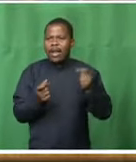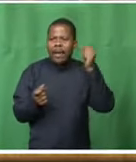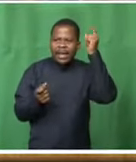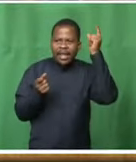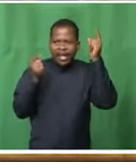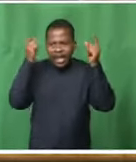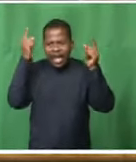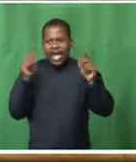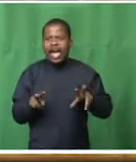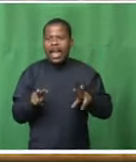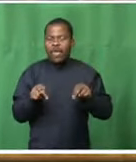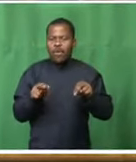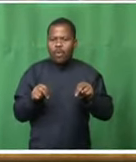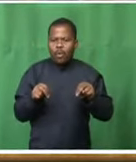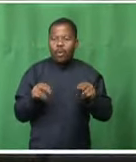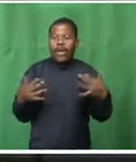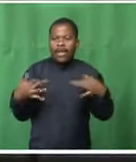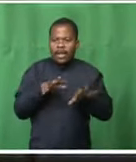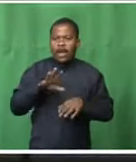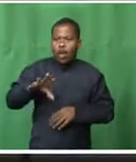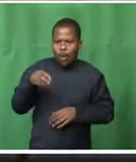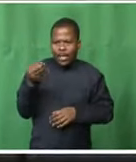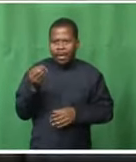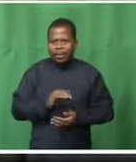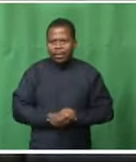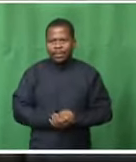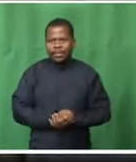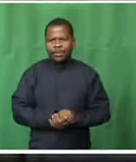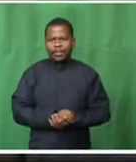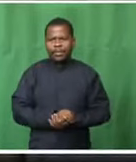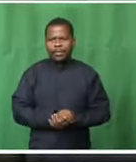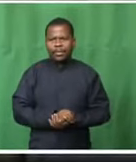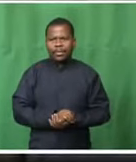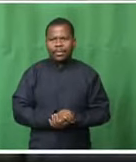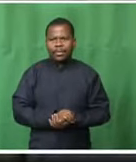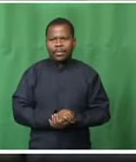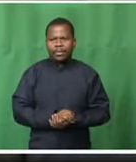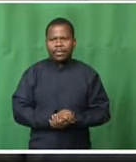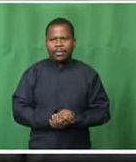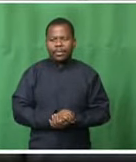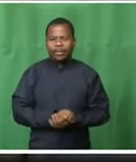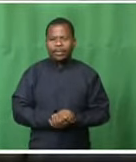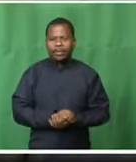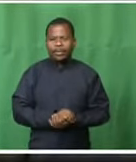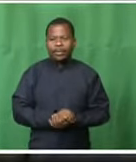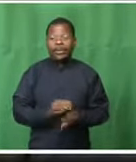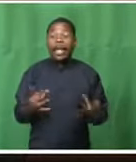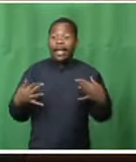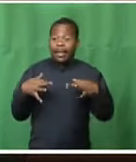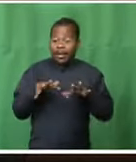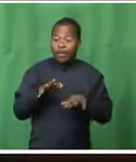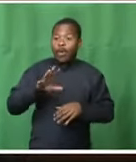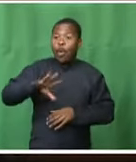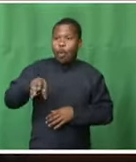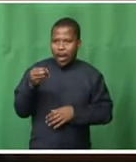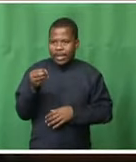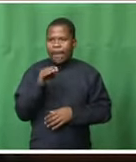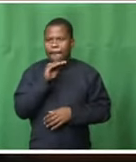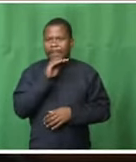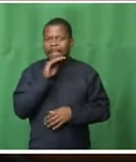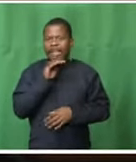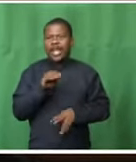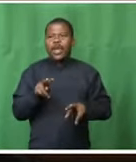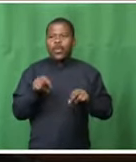tokuthumela imilayeto. Inkundla yokuxhumana lecave kunato tonke emhlabeni wonke jikelele leyatiwa ngaWhatsApp seyingete